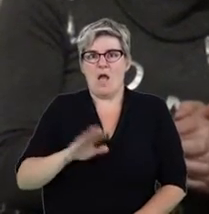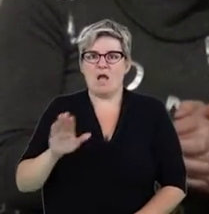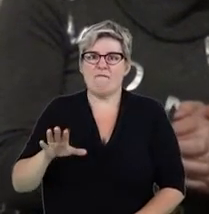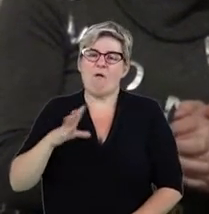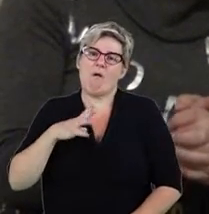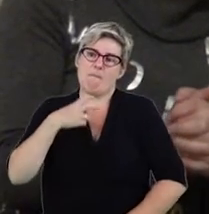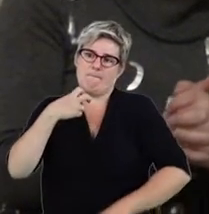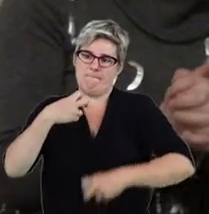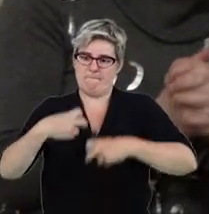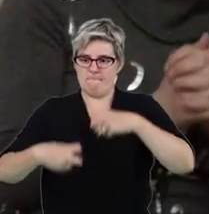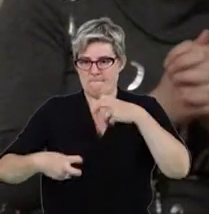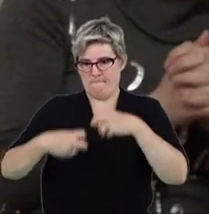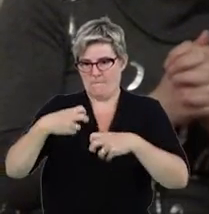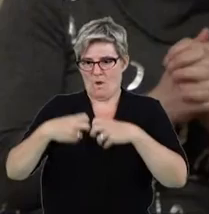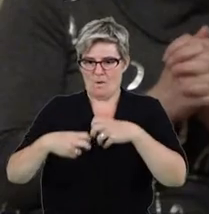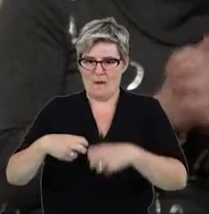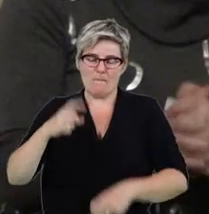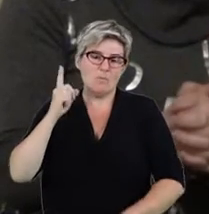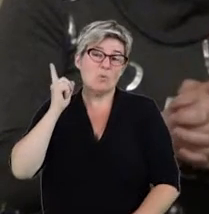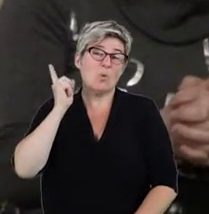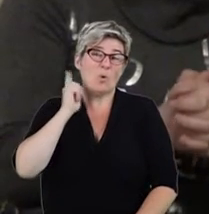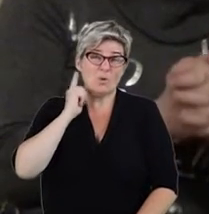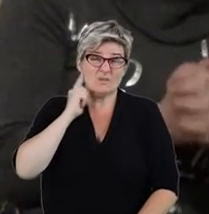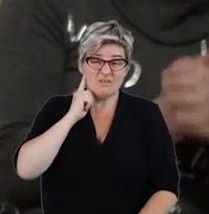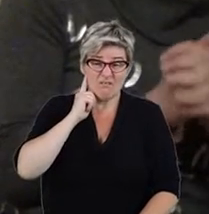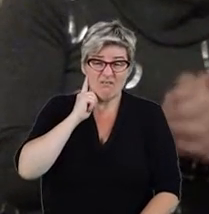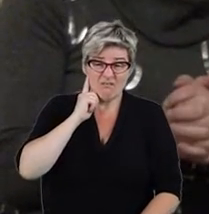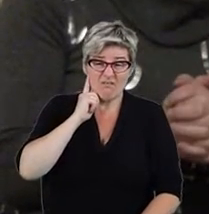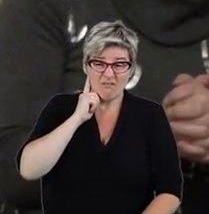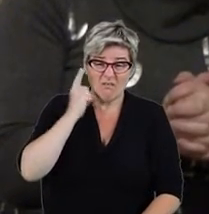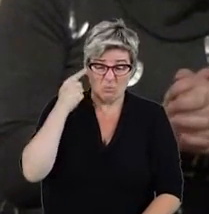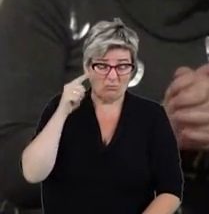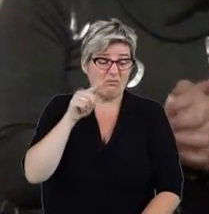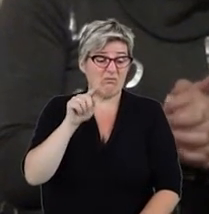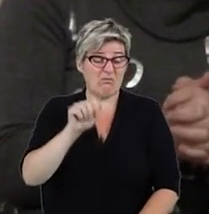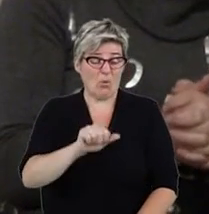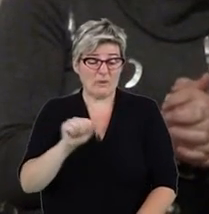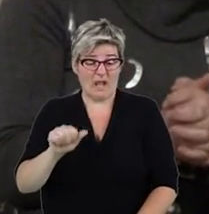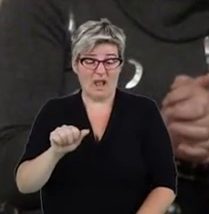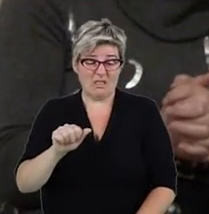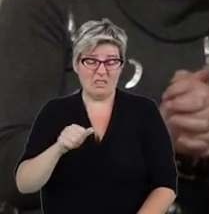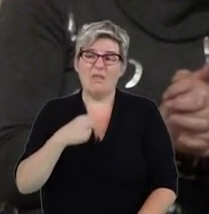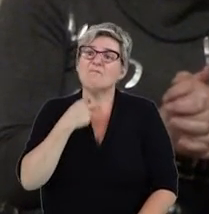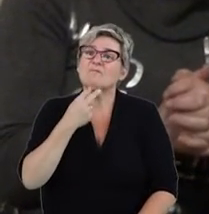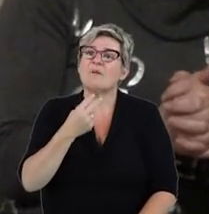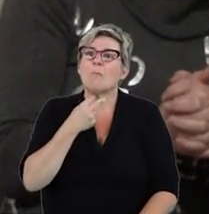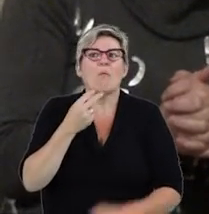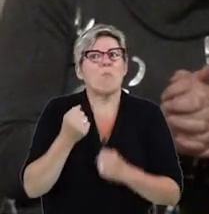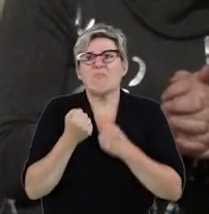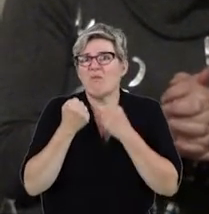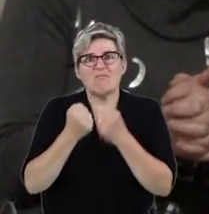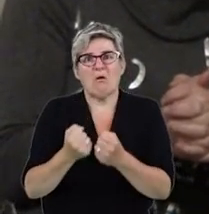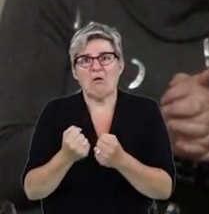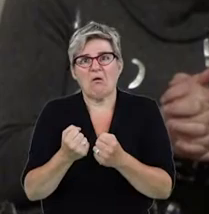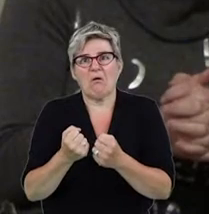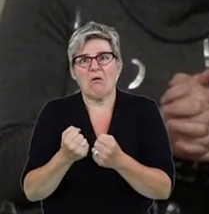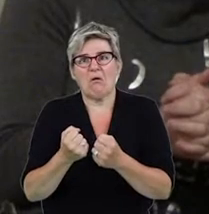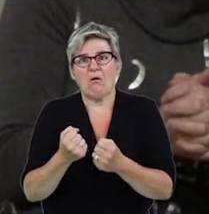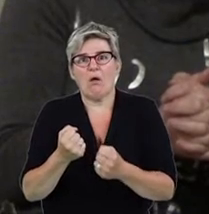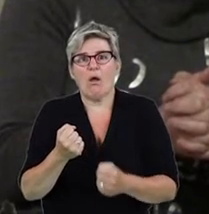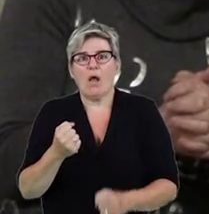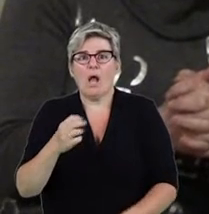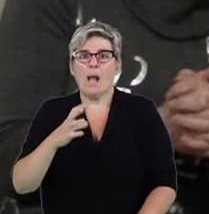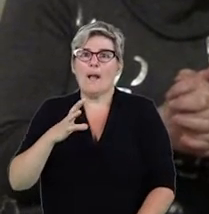qui a des problèmes au niveau auditif, en tout cas Audrey-Anne, c'est certain que le niveau verbal n'est pas très très